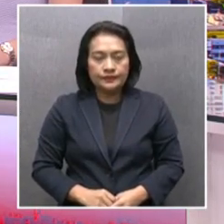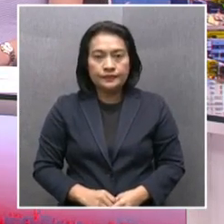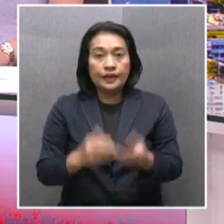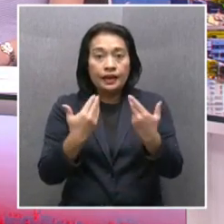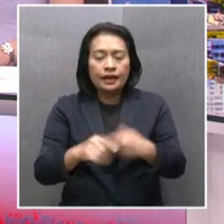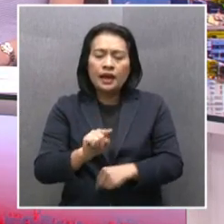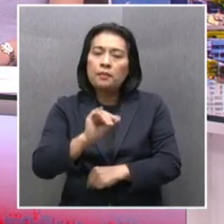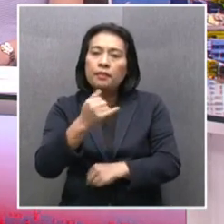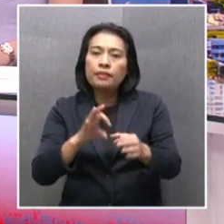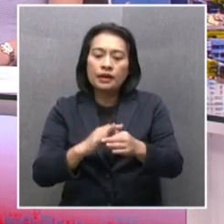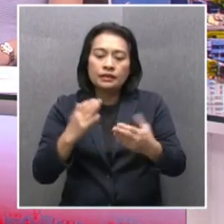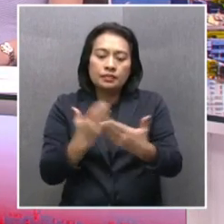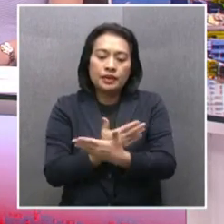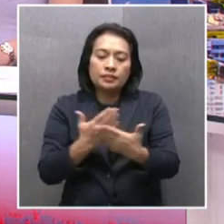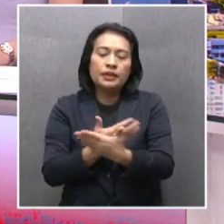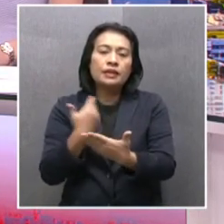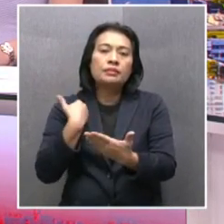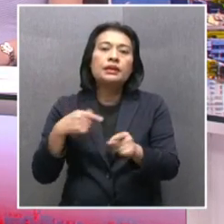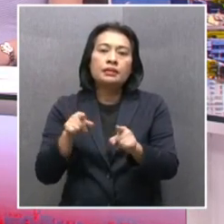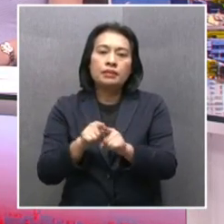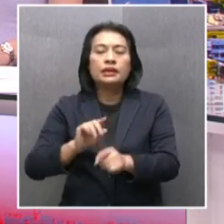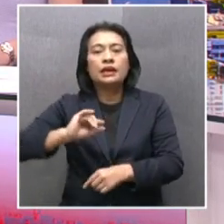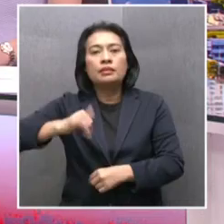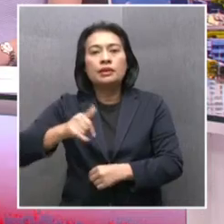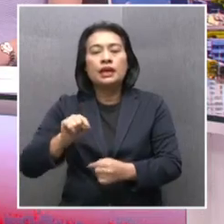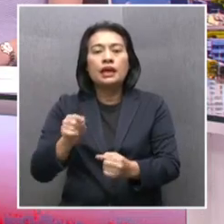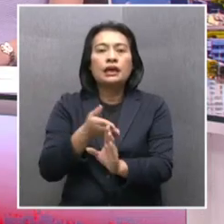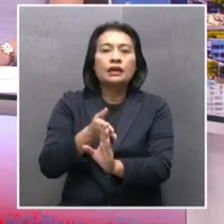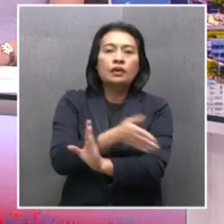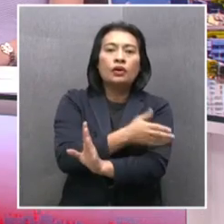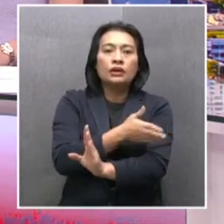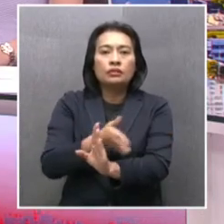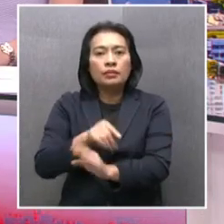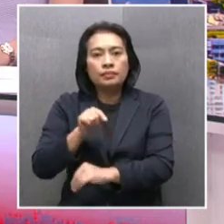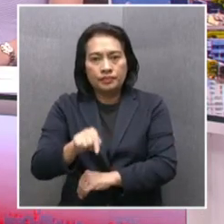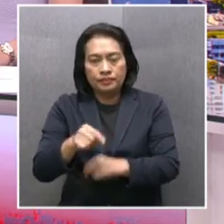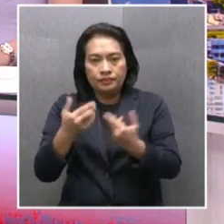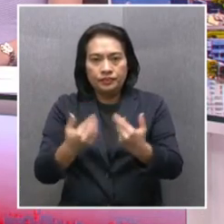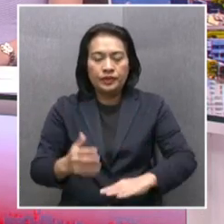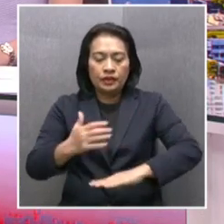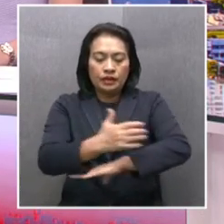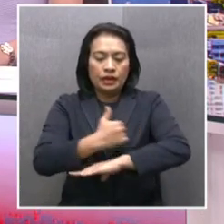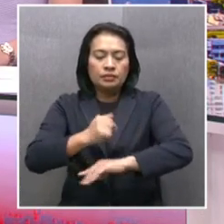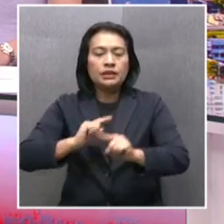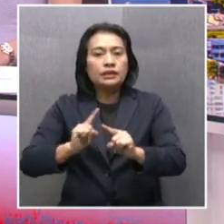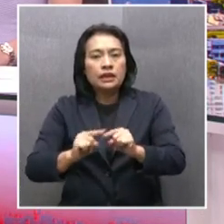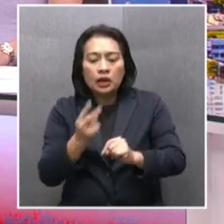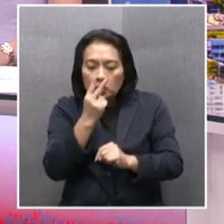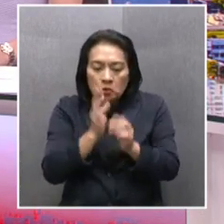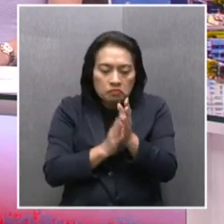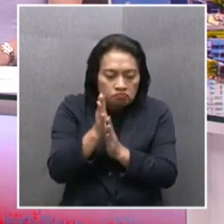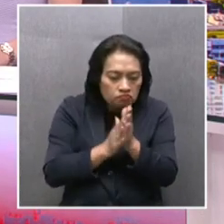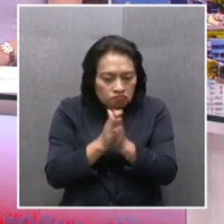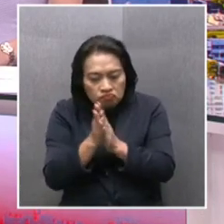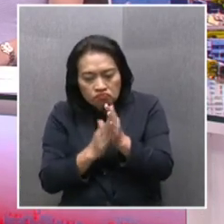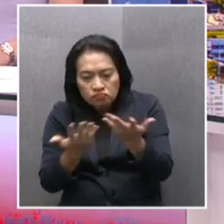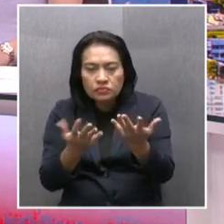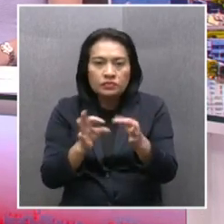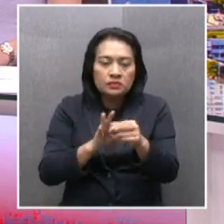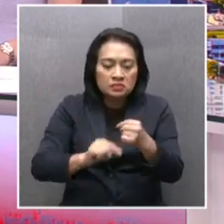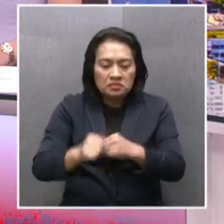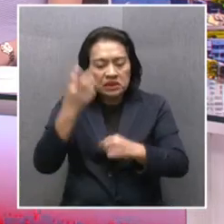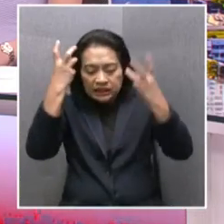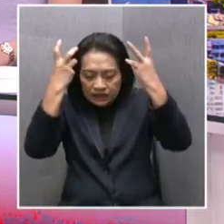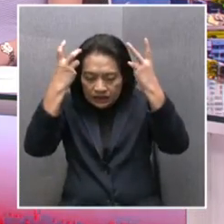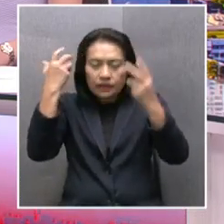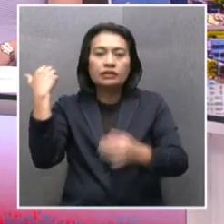เปลี่ยนแปลงได้เช่นเดียวกันแต่ว่าทิศทางตอนนี้ก็ทำให้เรื่องของการเมืองเนี่ยเป็นประเด็นร้อนจริงๆหลายคนดูแล้วจริงจังเครียด